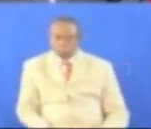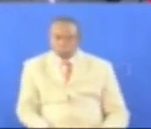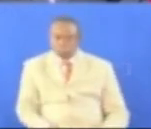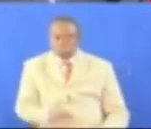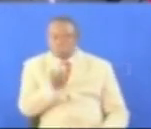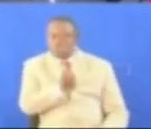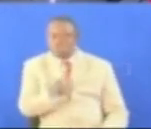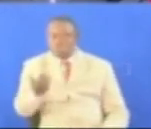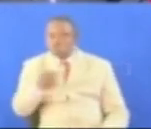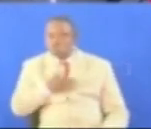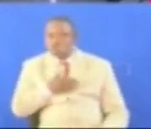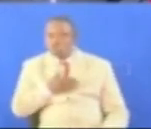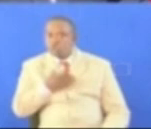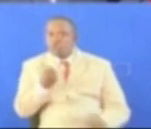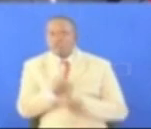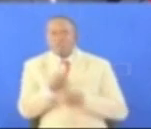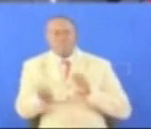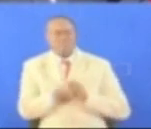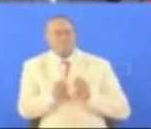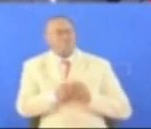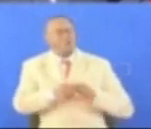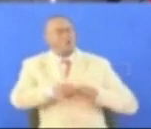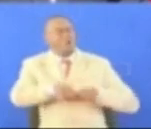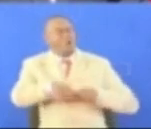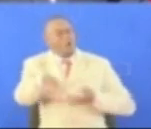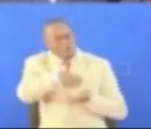Watoto wetu wamefanyiwa vitu vya ovyo mno.